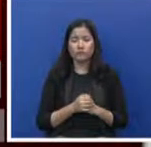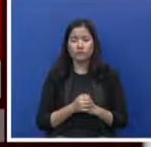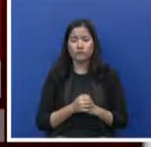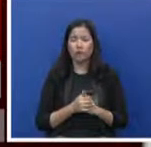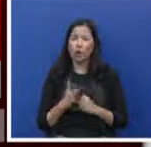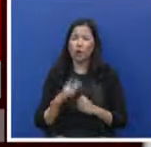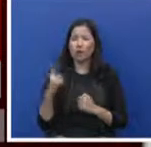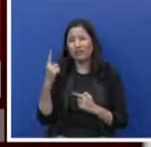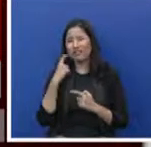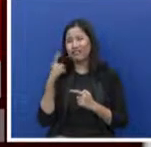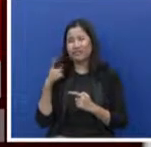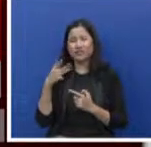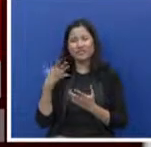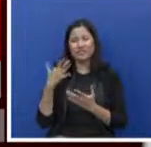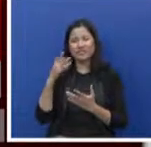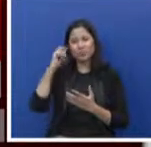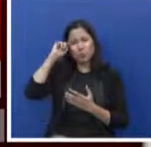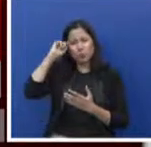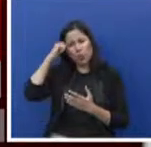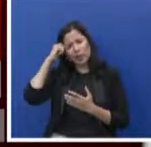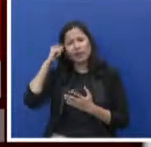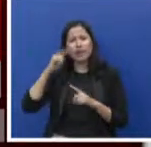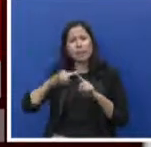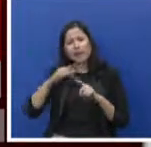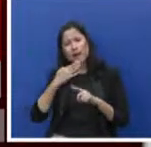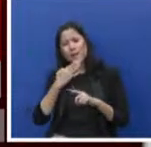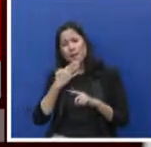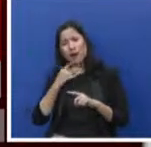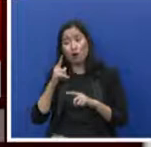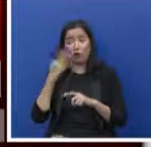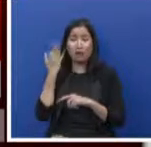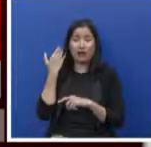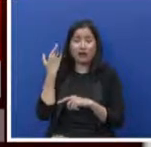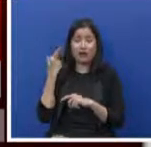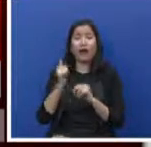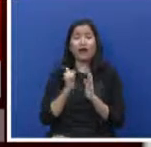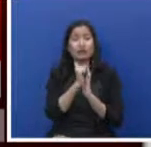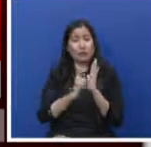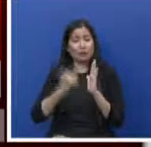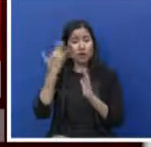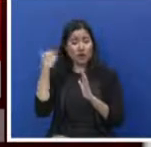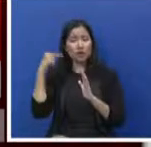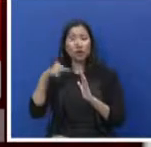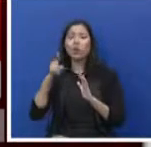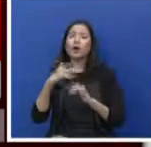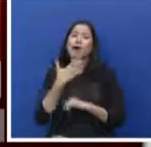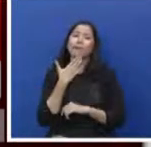Pertanyaannya gampang-gampang susah tuh. Kalau untuk jawab yang event kemarin aja mungkin gampang.